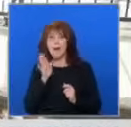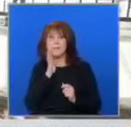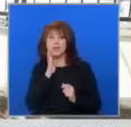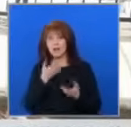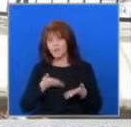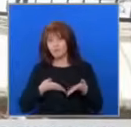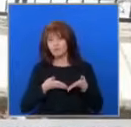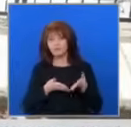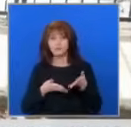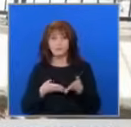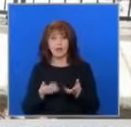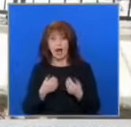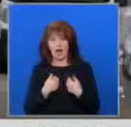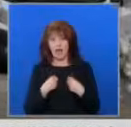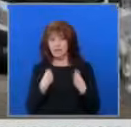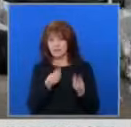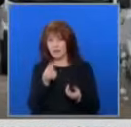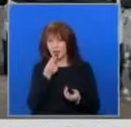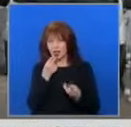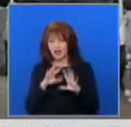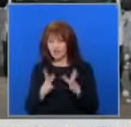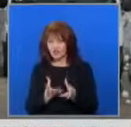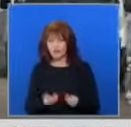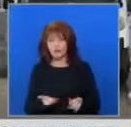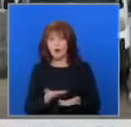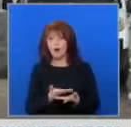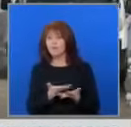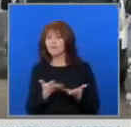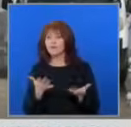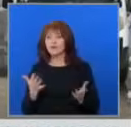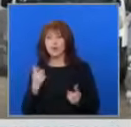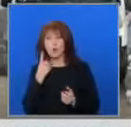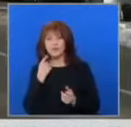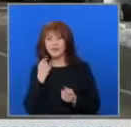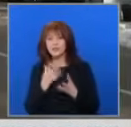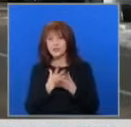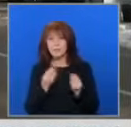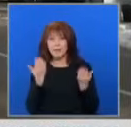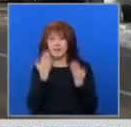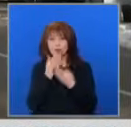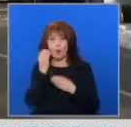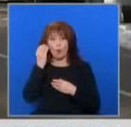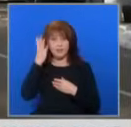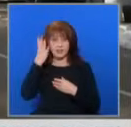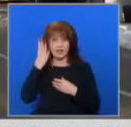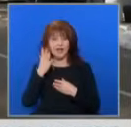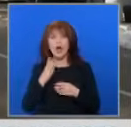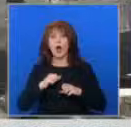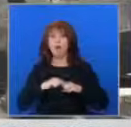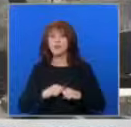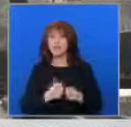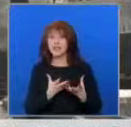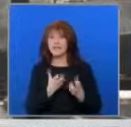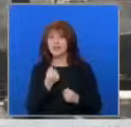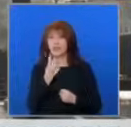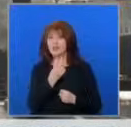семейство. Я ги храним, я всичко. Много от младежите в Чупрене са без образование и квалификация. Общината наела 24